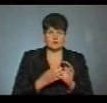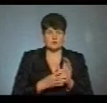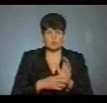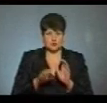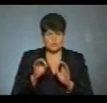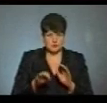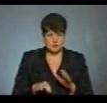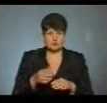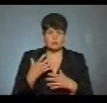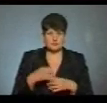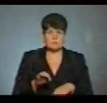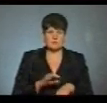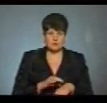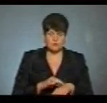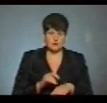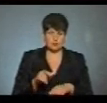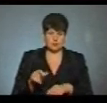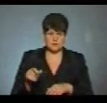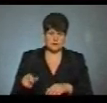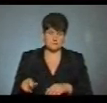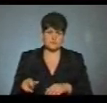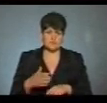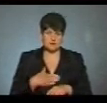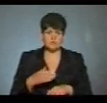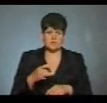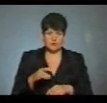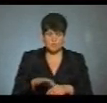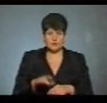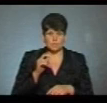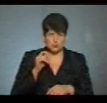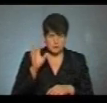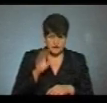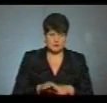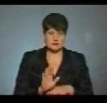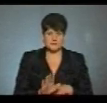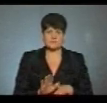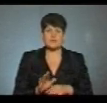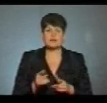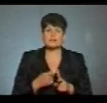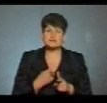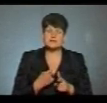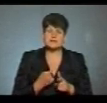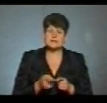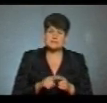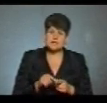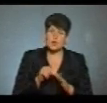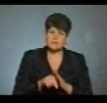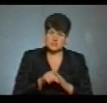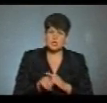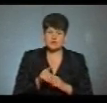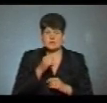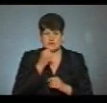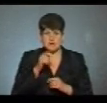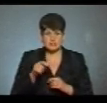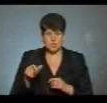90% перехворіє жителів нашого регіону, і, зокрема, і України. Чи означає це, що старші